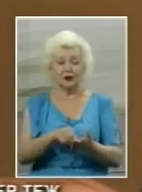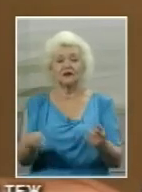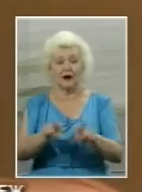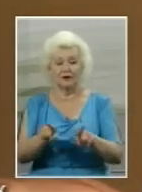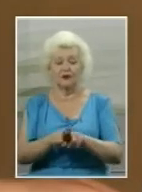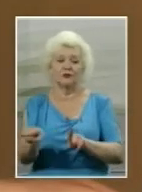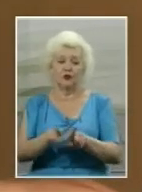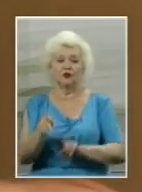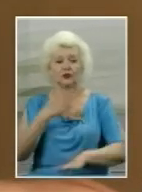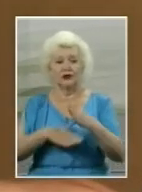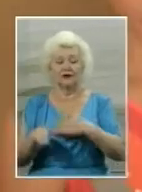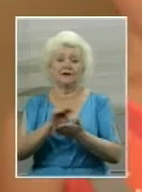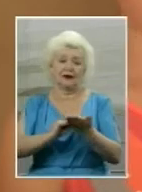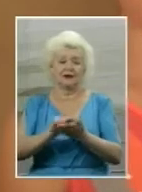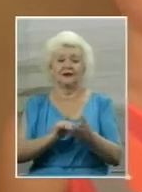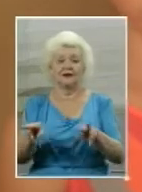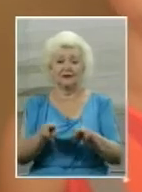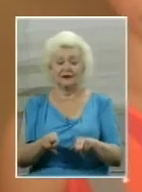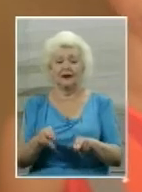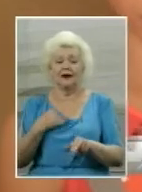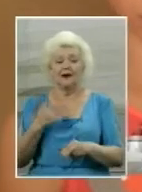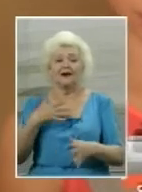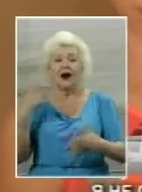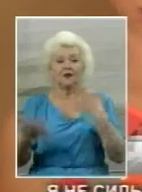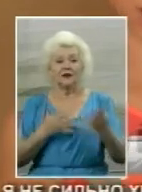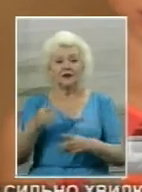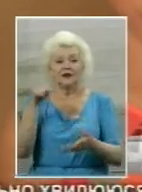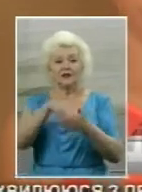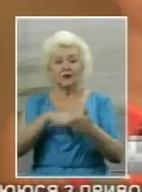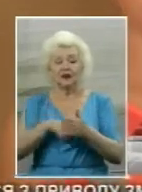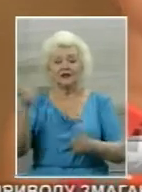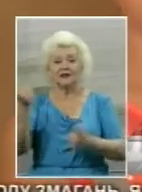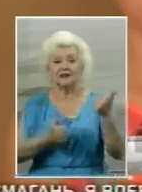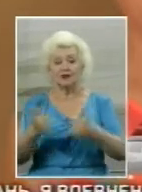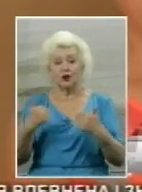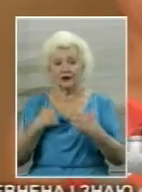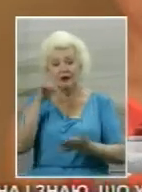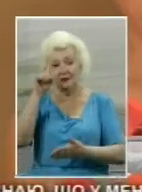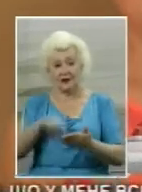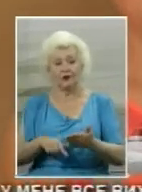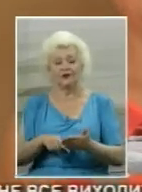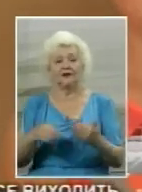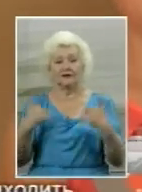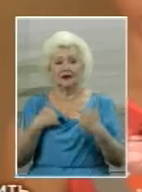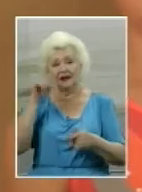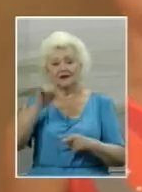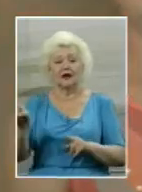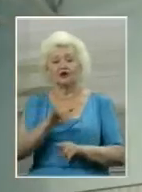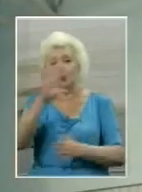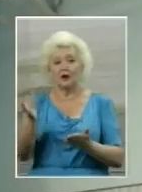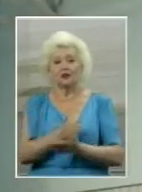равно тоже рада и тренер. Я не сильно волнуюсь по поводу соревнований, потому что я в себя уверена, я знаю, что у меня получится